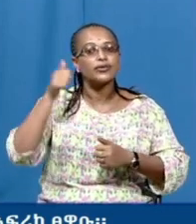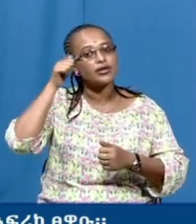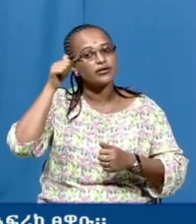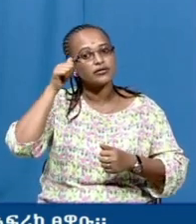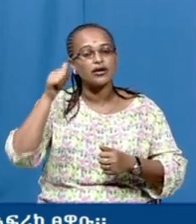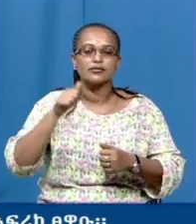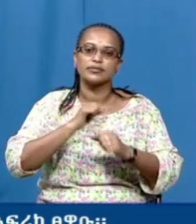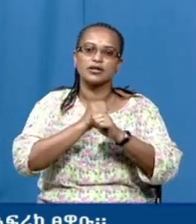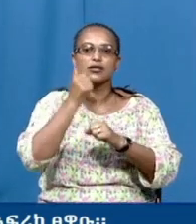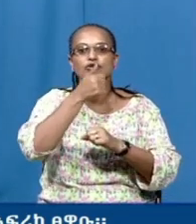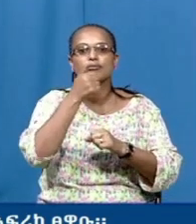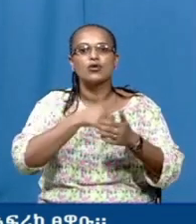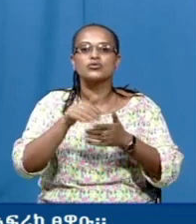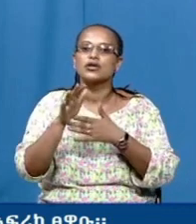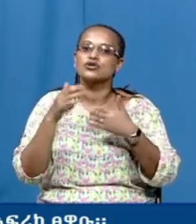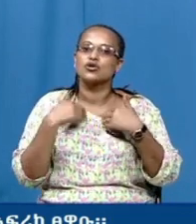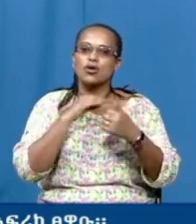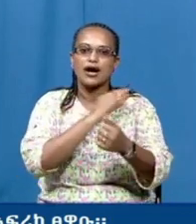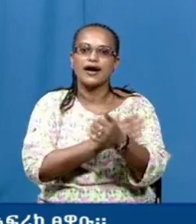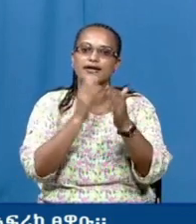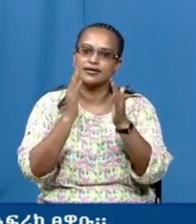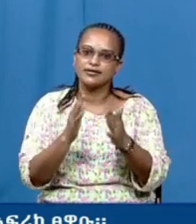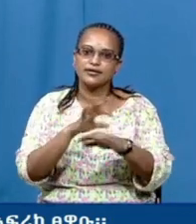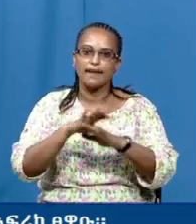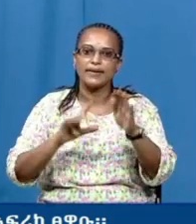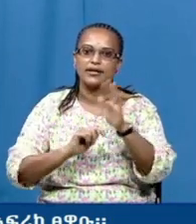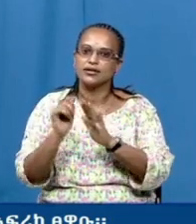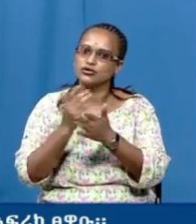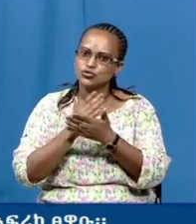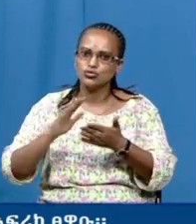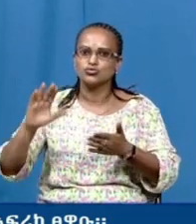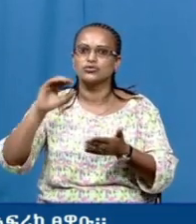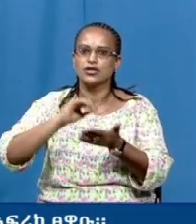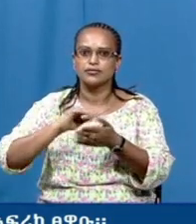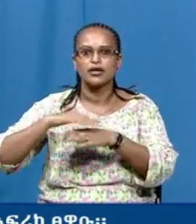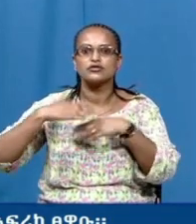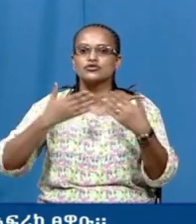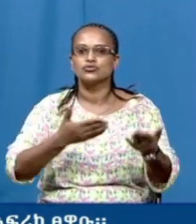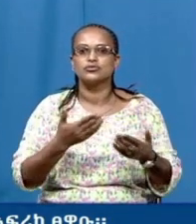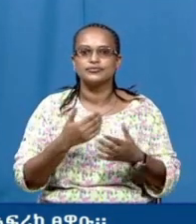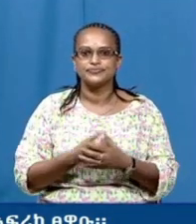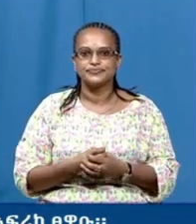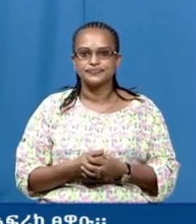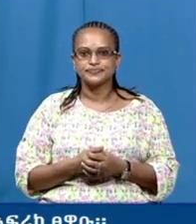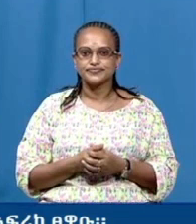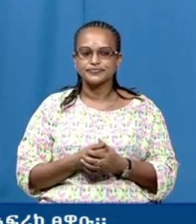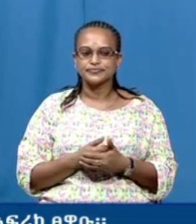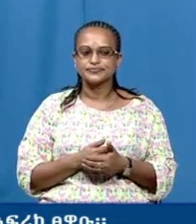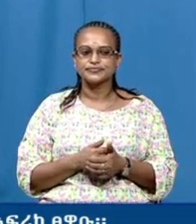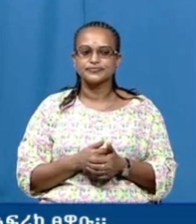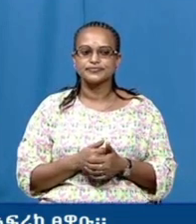ካብ ሰራዊት ምክልኻል ኢትዮጵያ ወጻ ዝኾኑ ሓይልታትን ካብ መሬት ትግራይ ንክወፁ ደግምና ንጽውዕሎም. Our next question